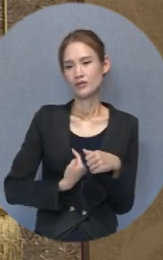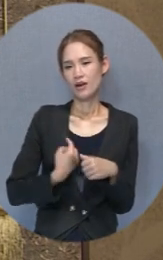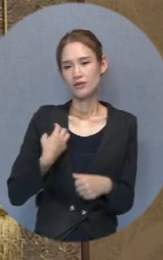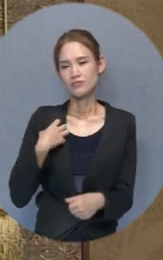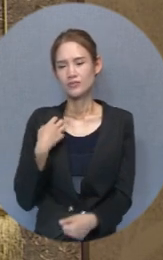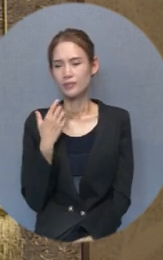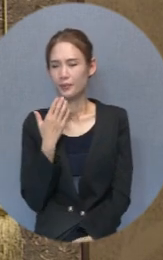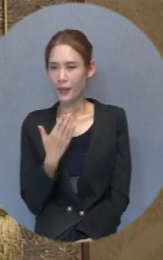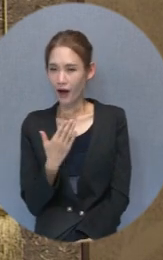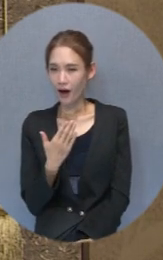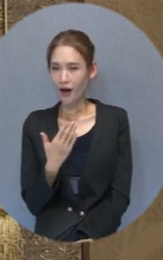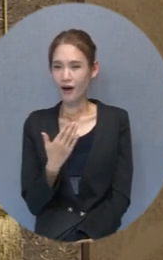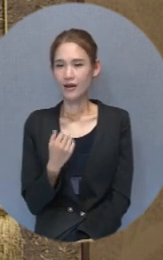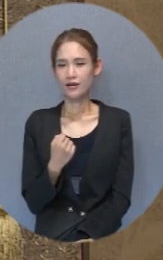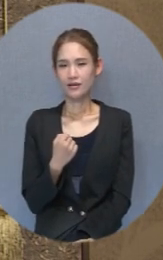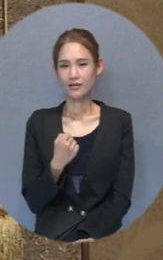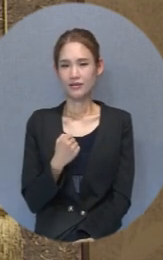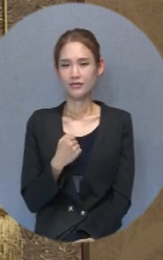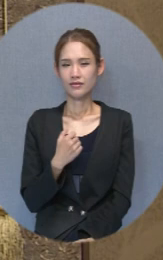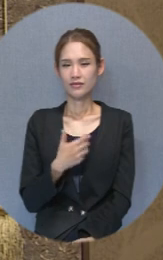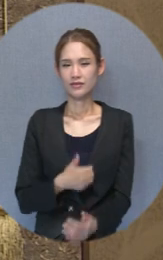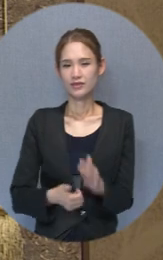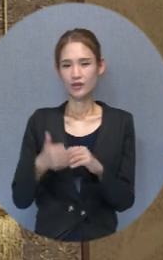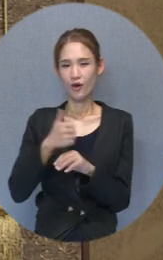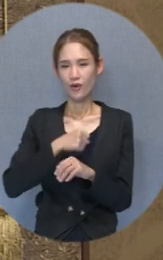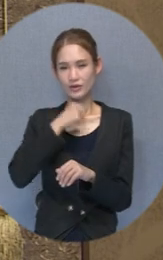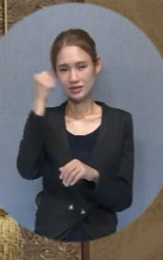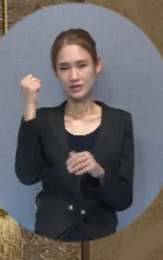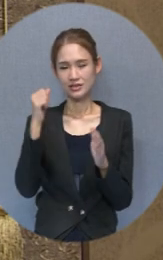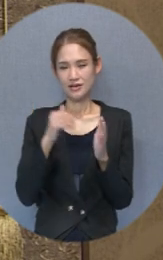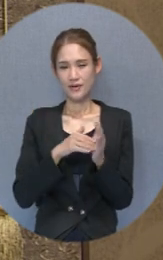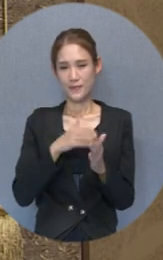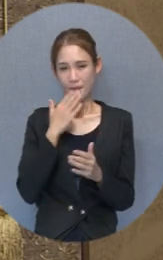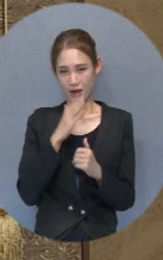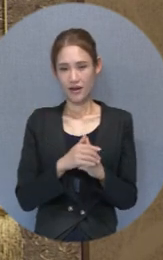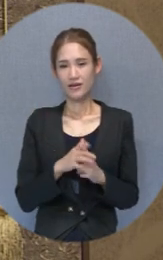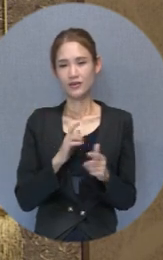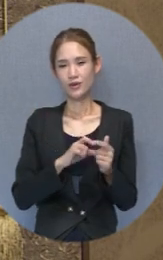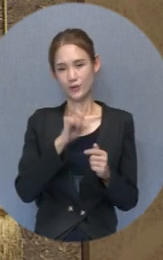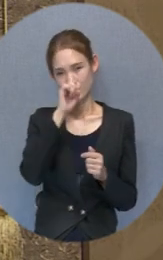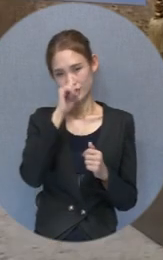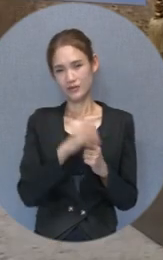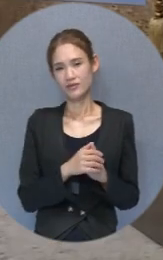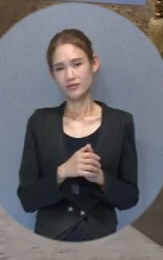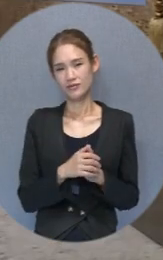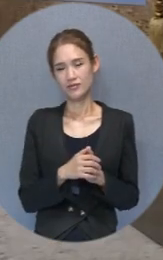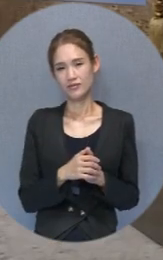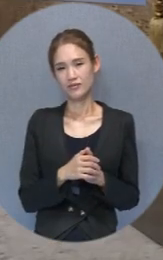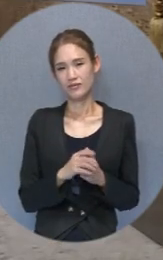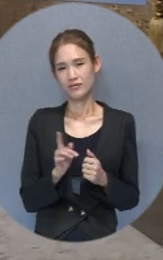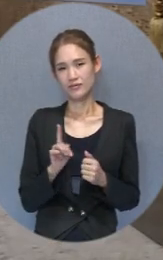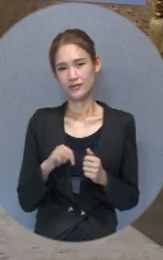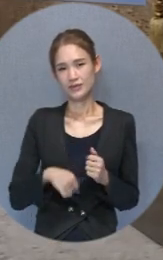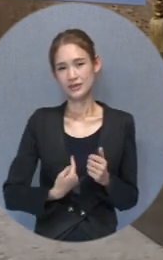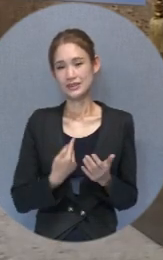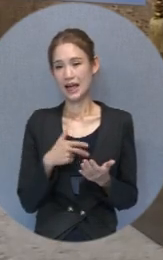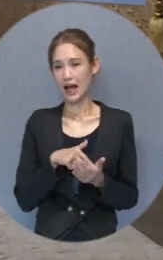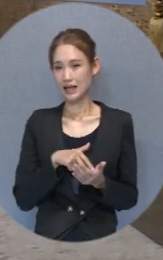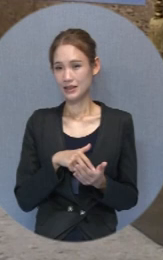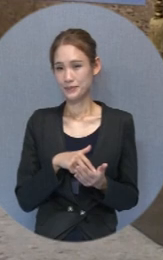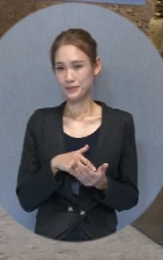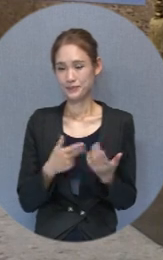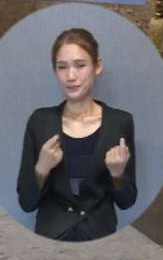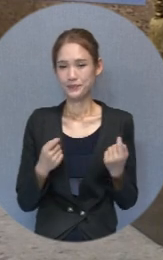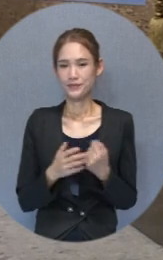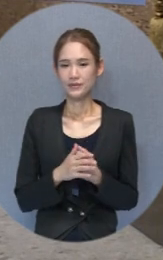할 수 있고 또 이제 성취감도 느끼고 학습의 능률도 오르고 하니까 예. 좋아하죠. 그러니까 뭔가 자립을 한다든지 네.